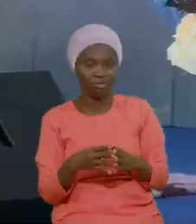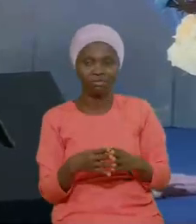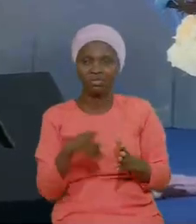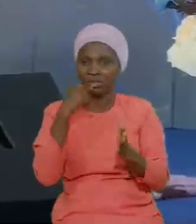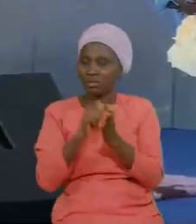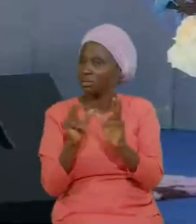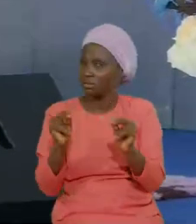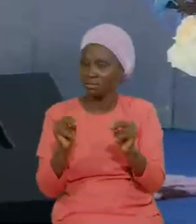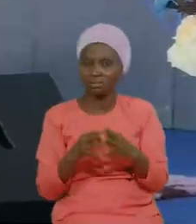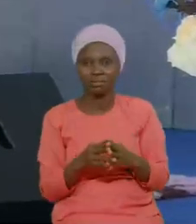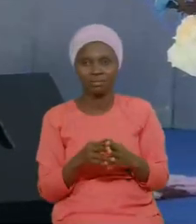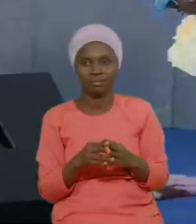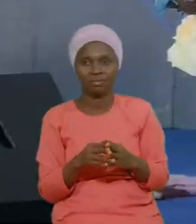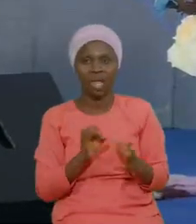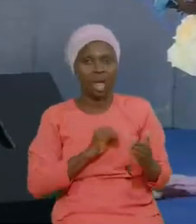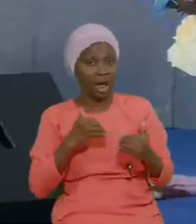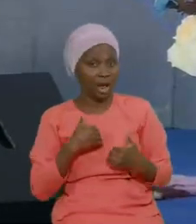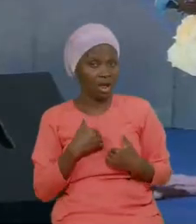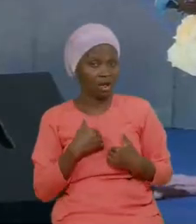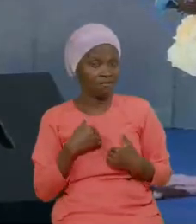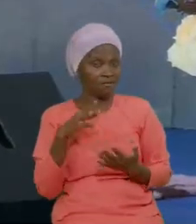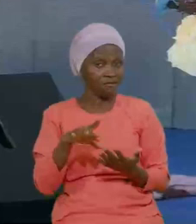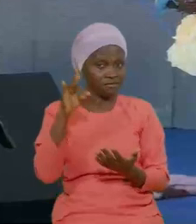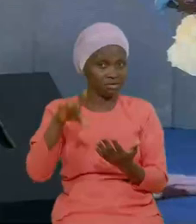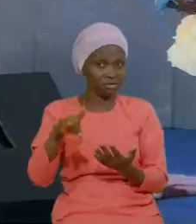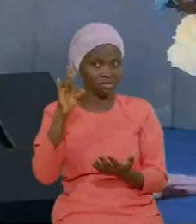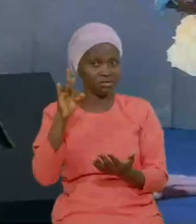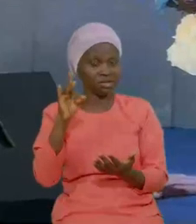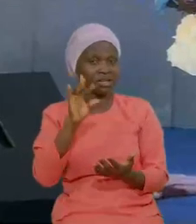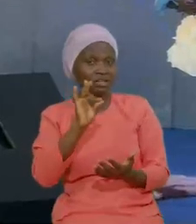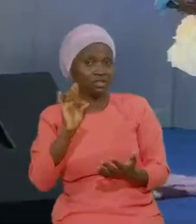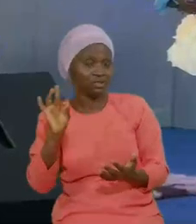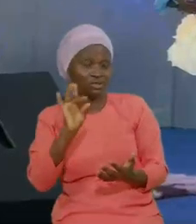Est-ce que tu vois que tu as échoué? Il dit non.